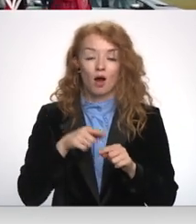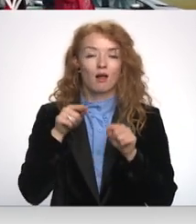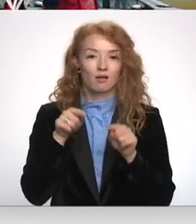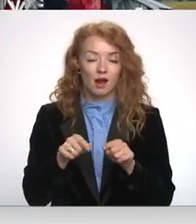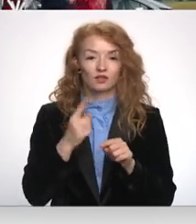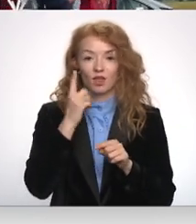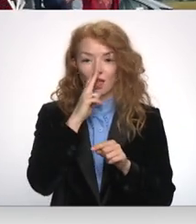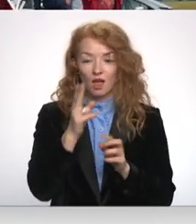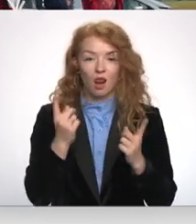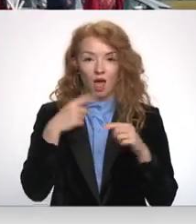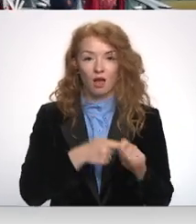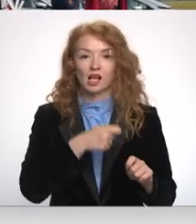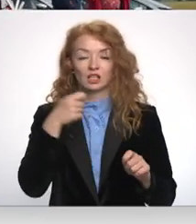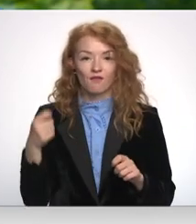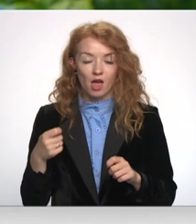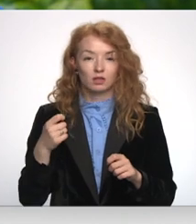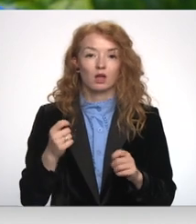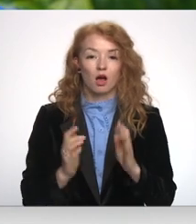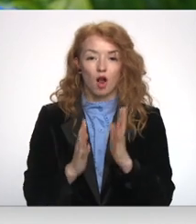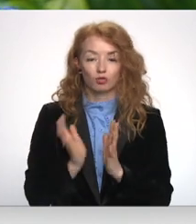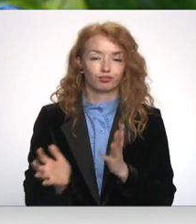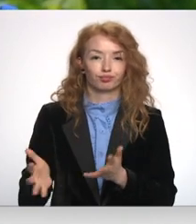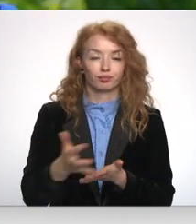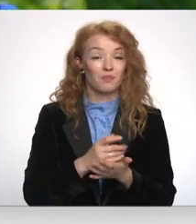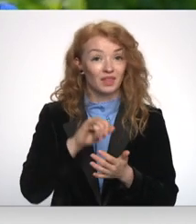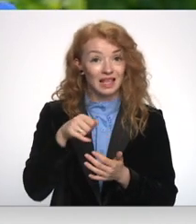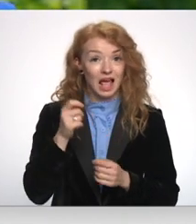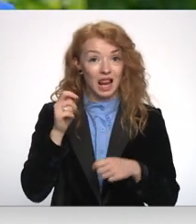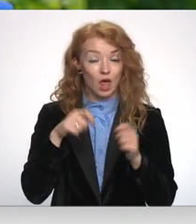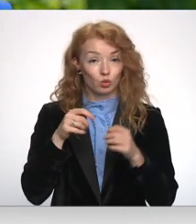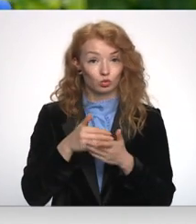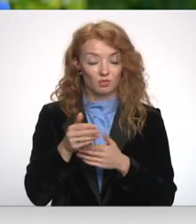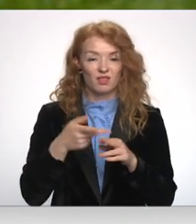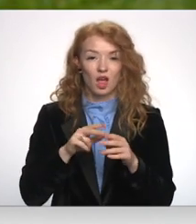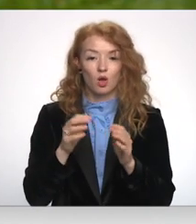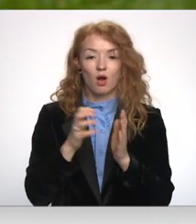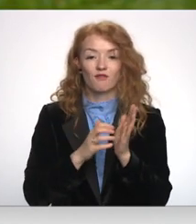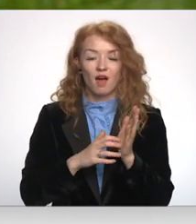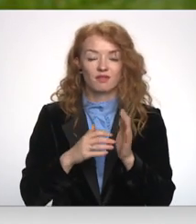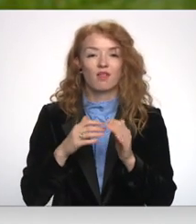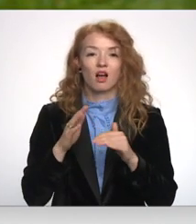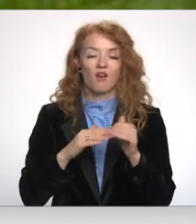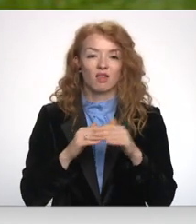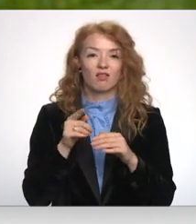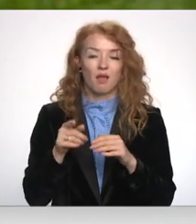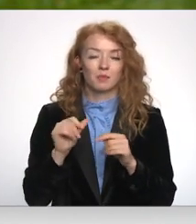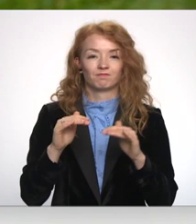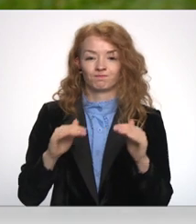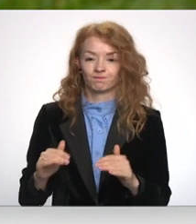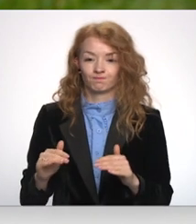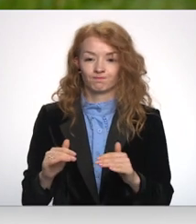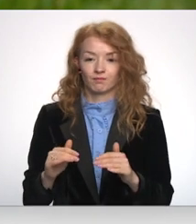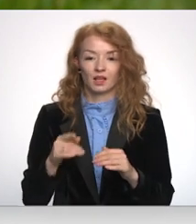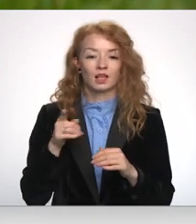par nedēļu aizkavējas raža. Ja lietus turpināsies, tas mainīs arī ogu kvalitāti. Tā nav tirgus prece vairs. Ja